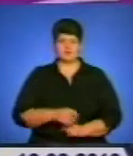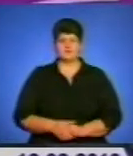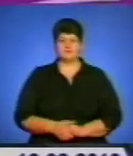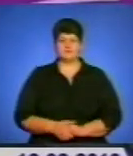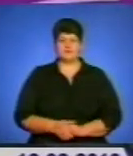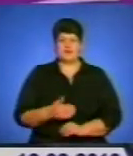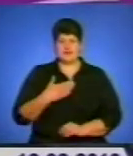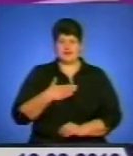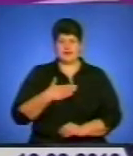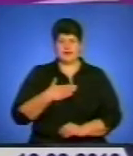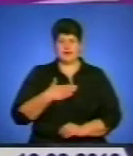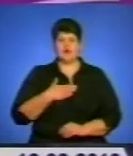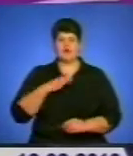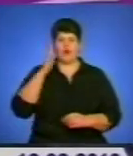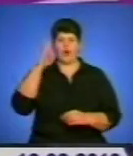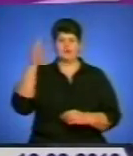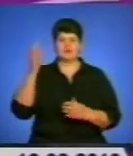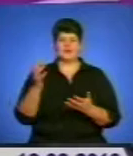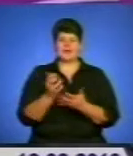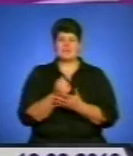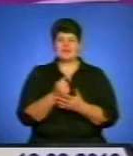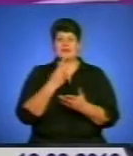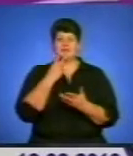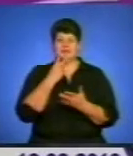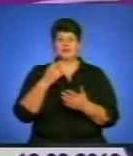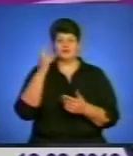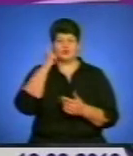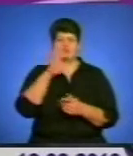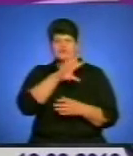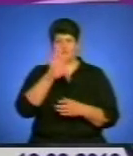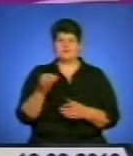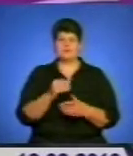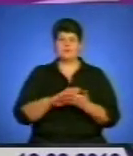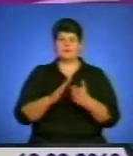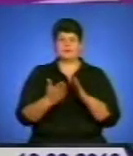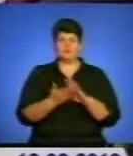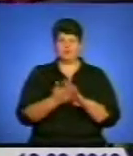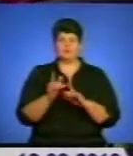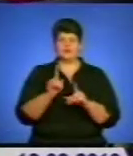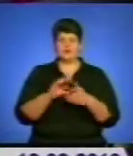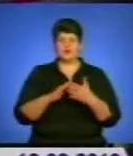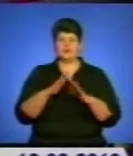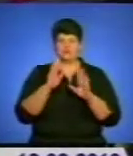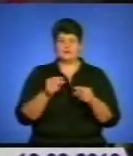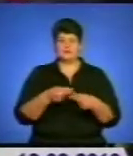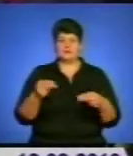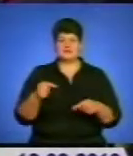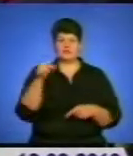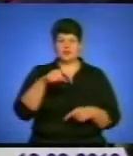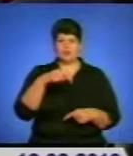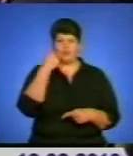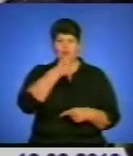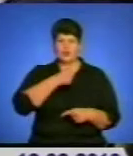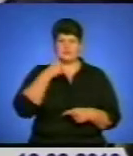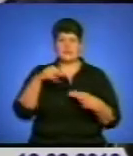Я оптиміст і вважаю, що в нас є всі передумови для того, щоб угода була підписана вже в цьому році. А